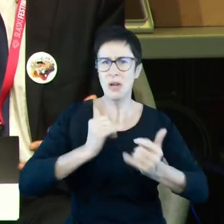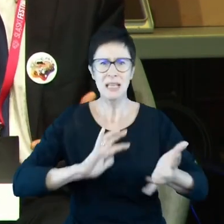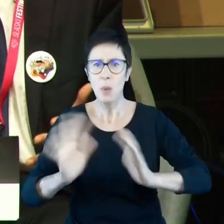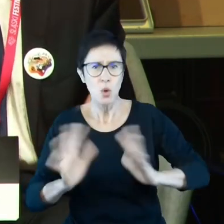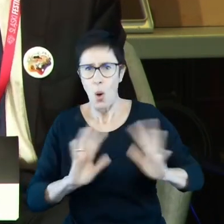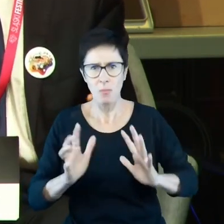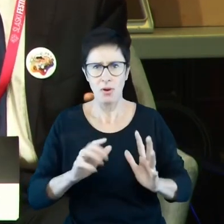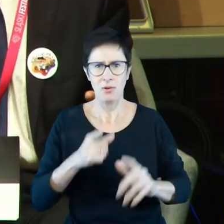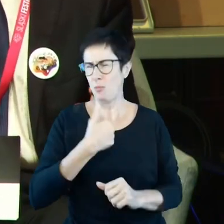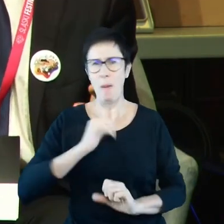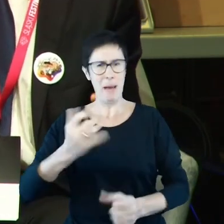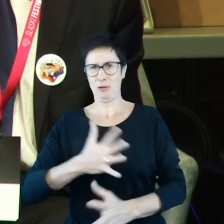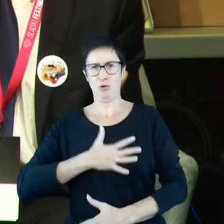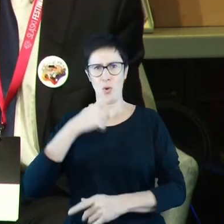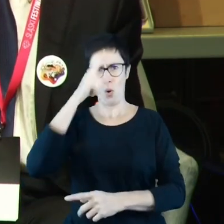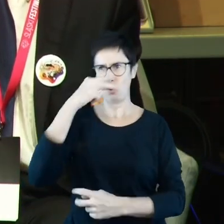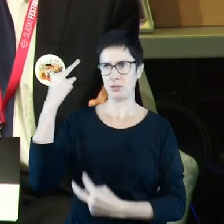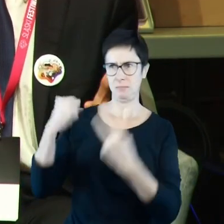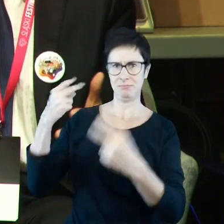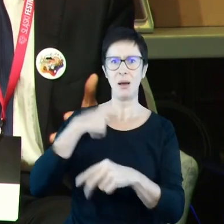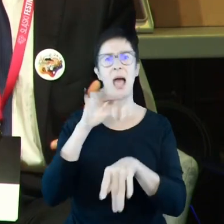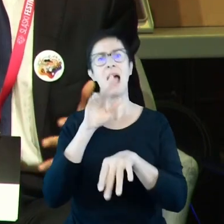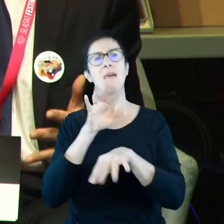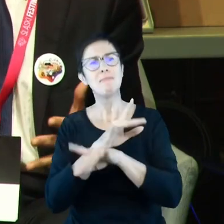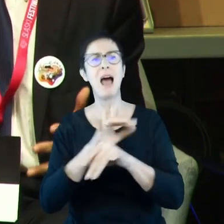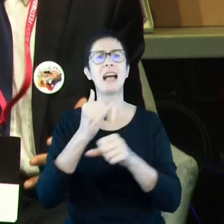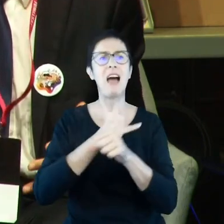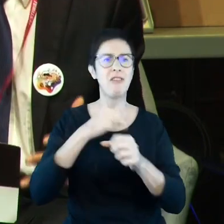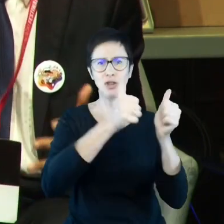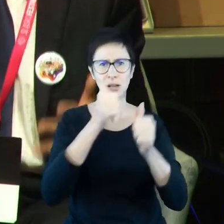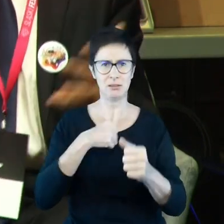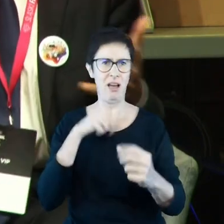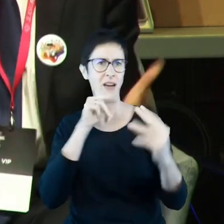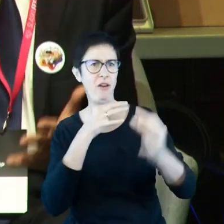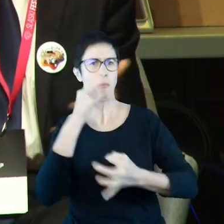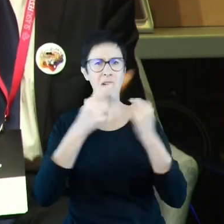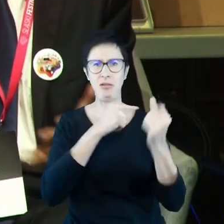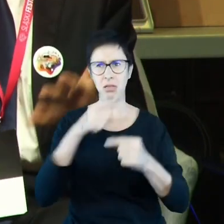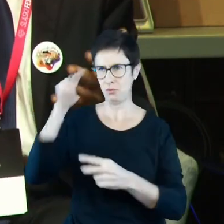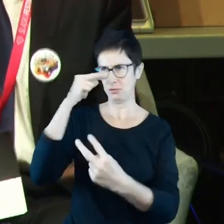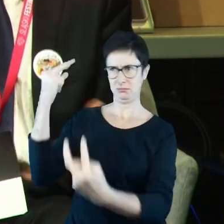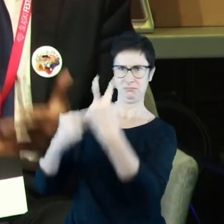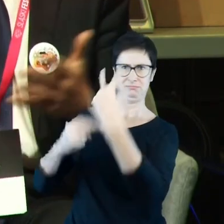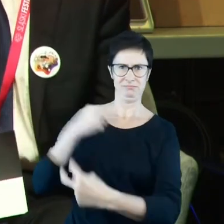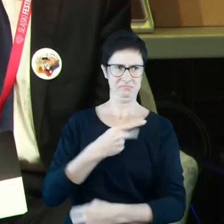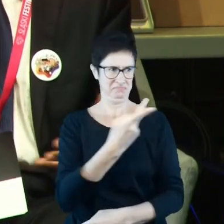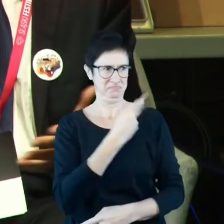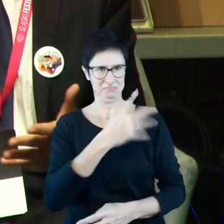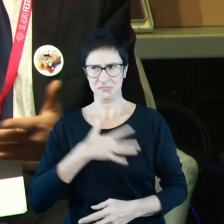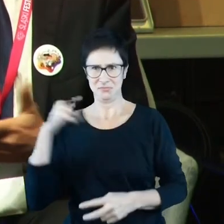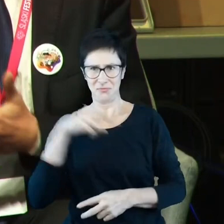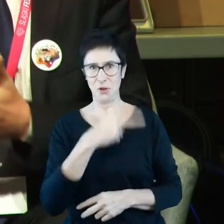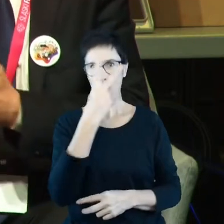To było przedziwne. Ludzie patrzyli na nas w tych knajpeczkach różnych, w których siedzieliśmy, jak na absolutnych wariatów. Dwóch mężczyzn siedzi sobie przy stoliku w